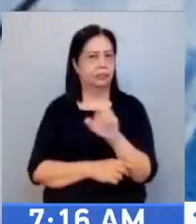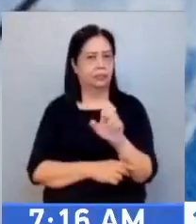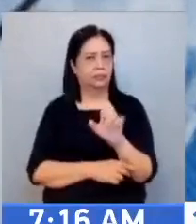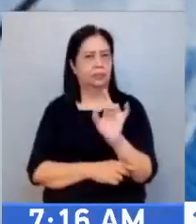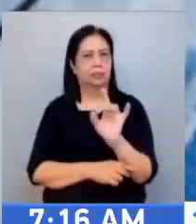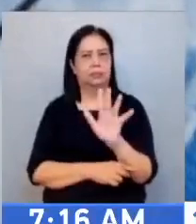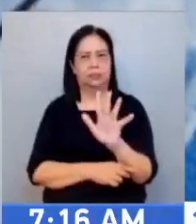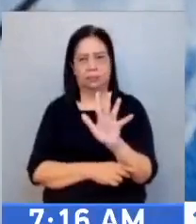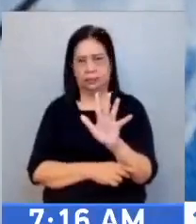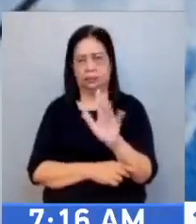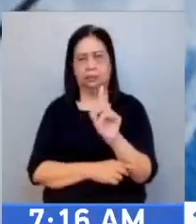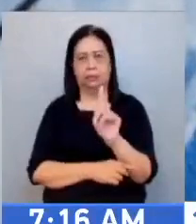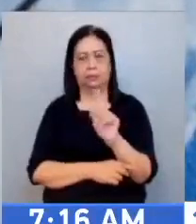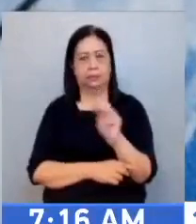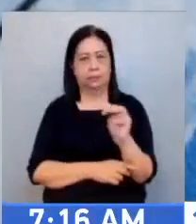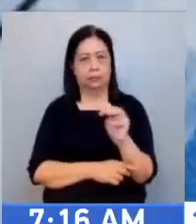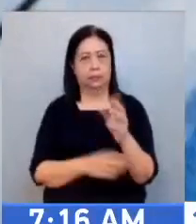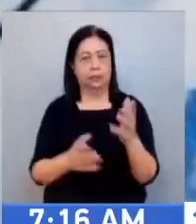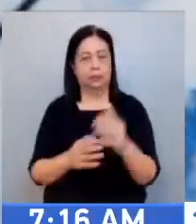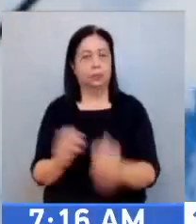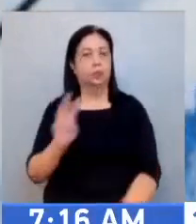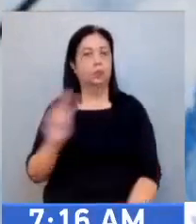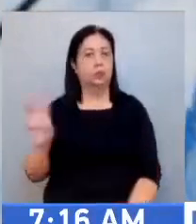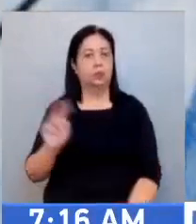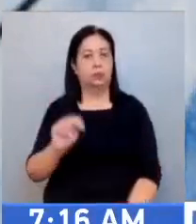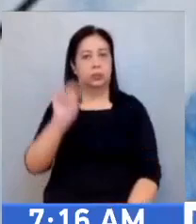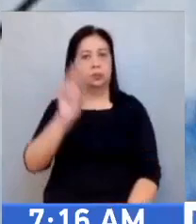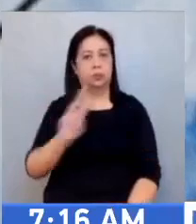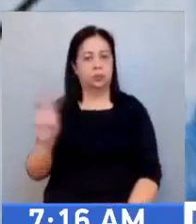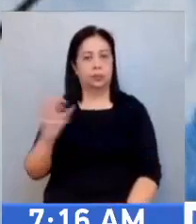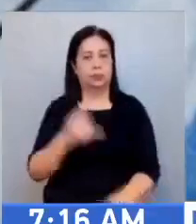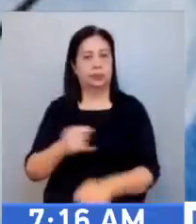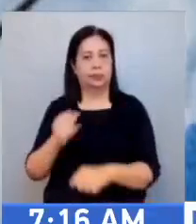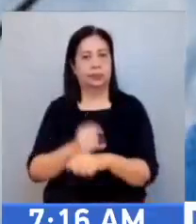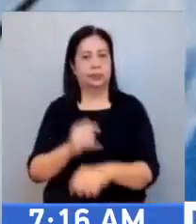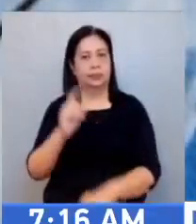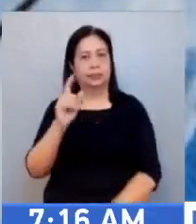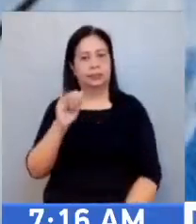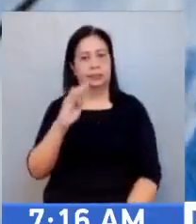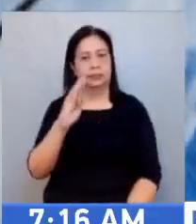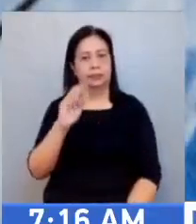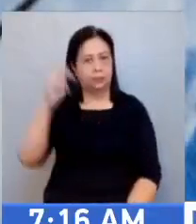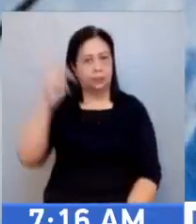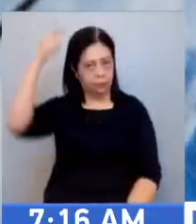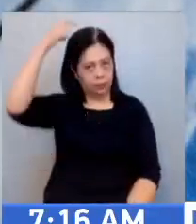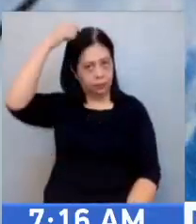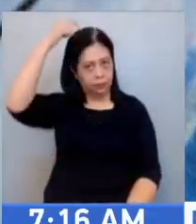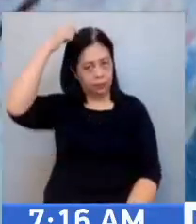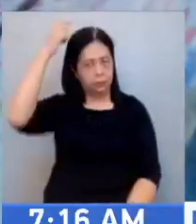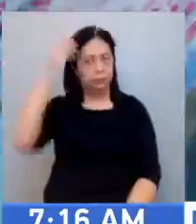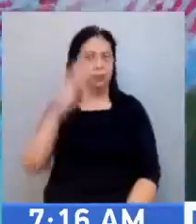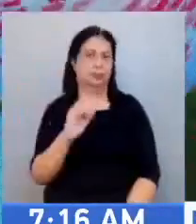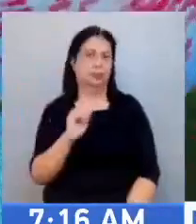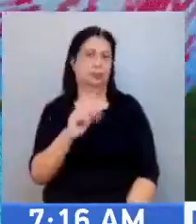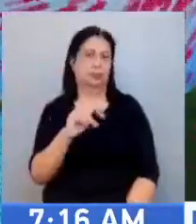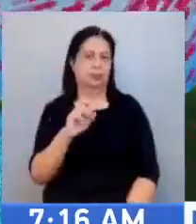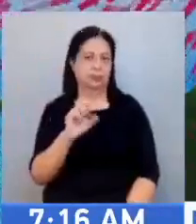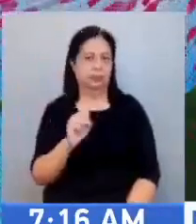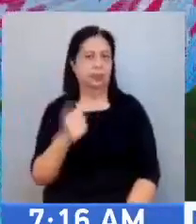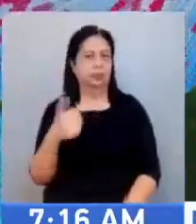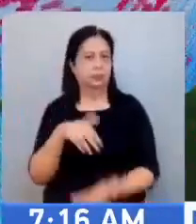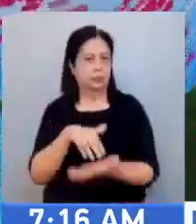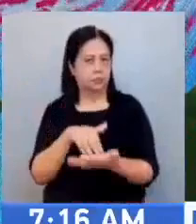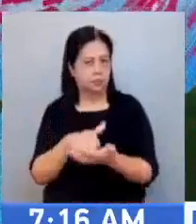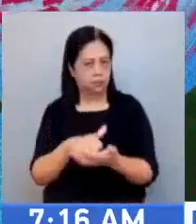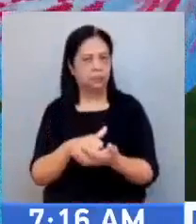kilometers dyan sa may west-northwest ng isla ng Itbayat sa probinsya ng Batanes. Unti-unti na rin humihina yung hanging habagat. Apektado